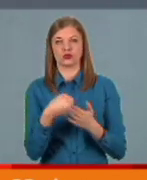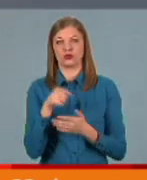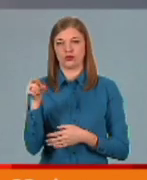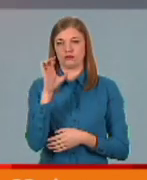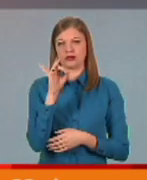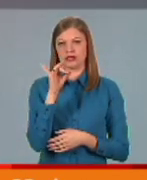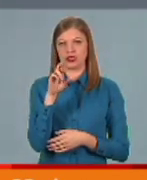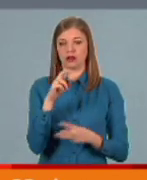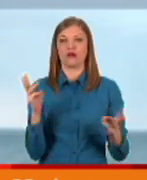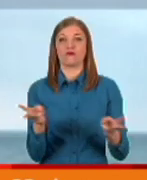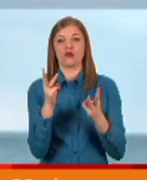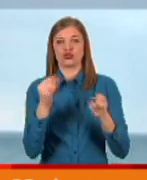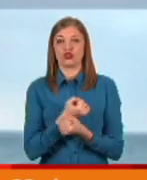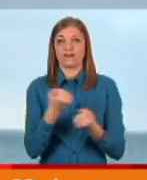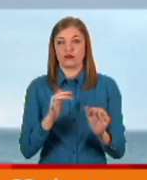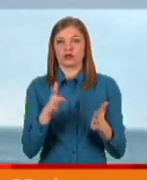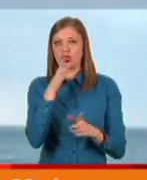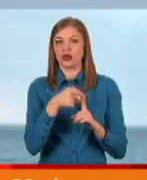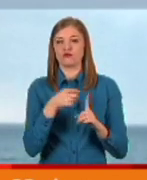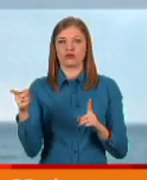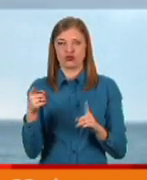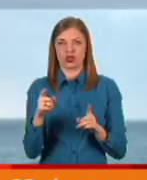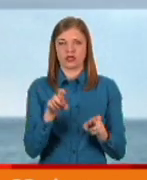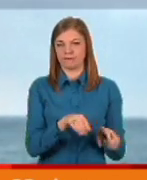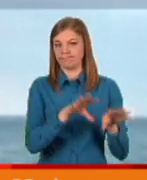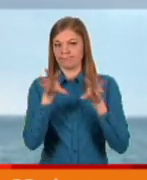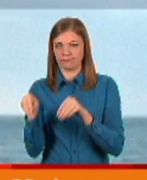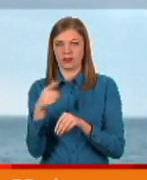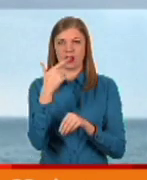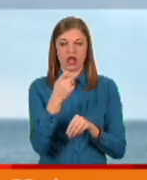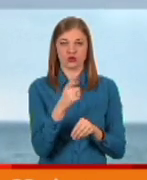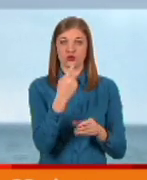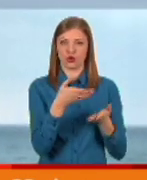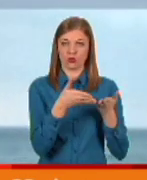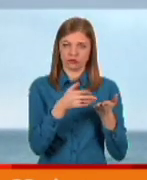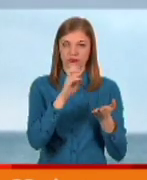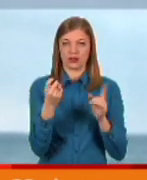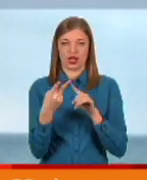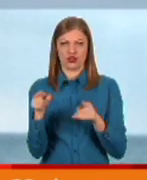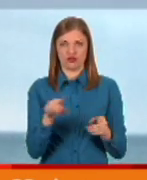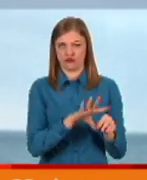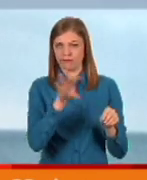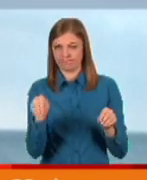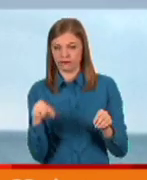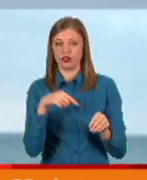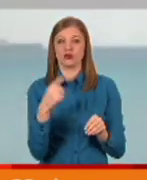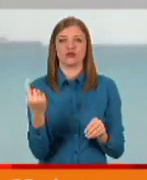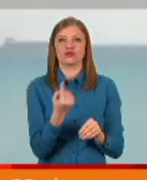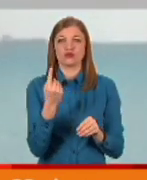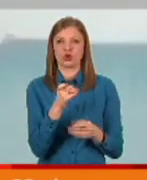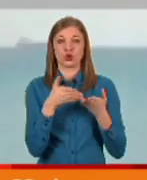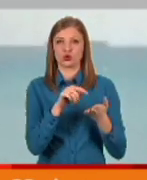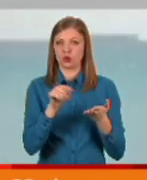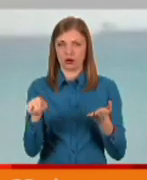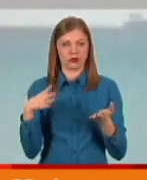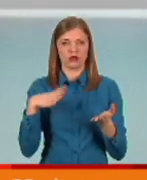Сирії. Пожежа та вибух сталися під час перекачування скрапленого газу з одного танкера на інший. Жоден із кораблів